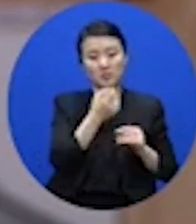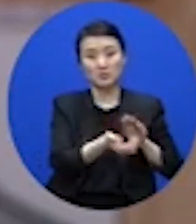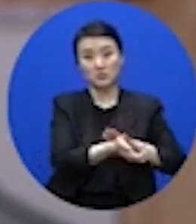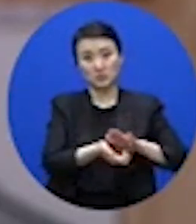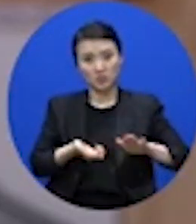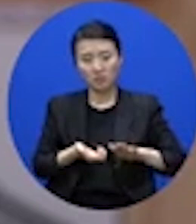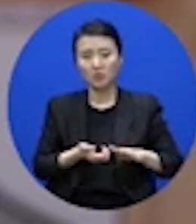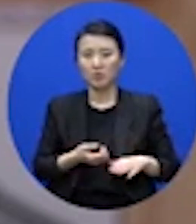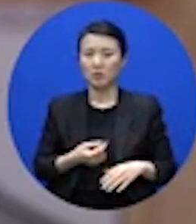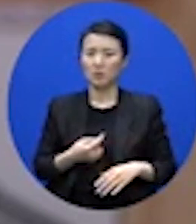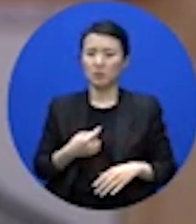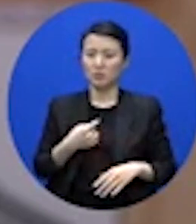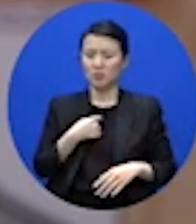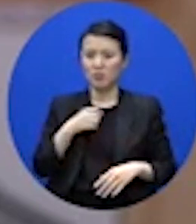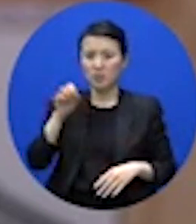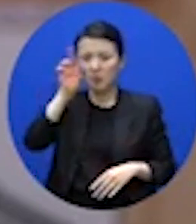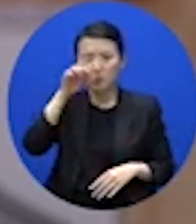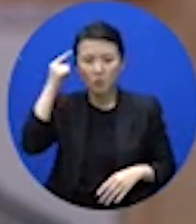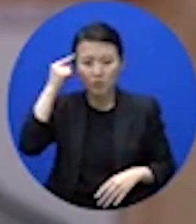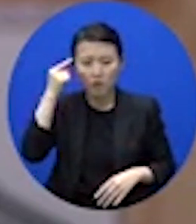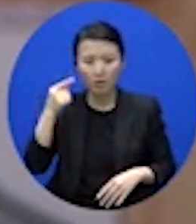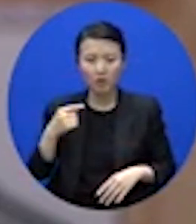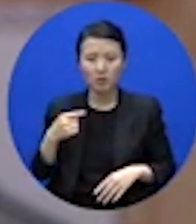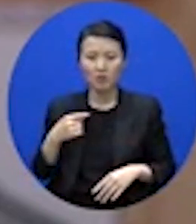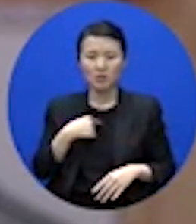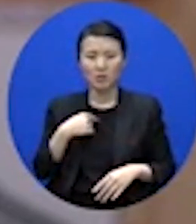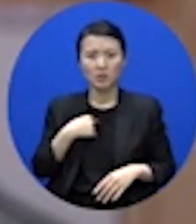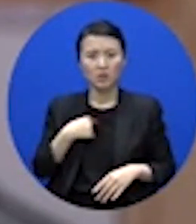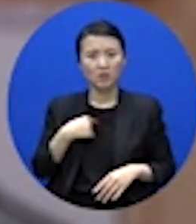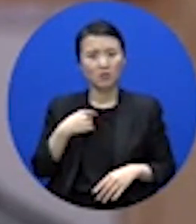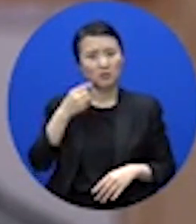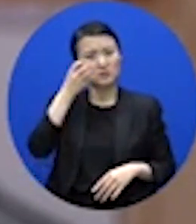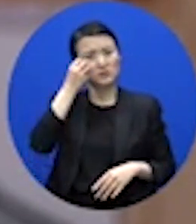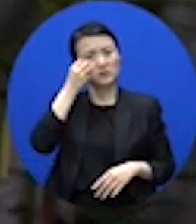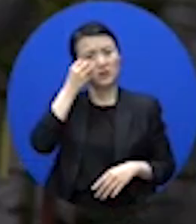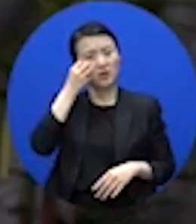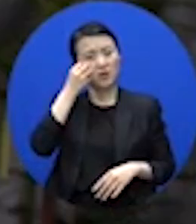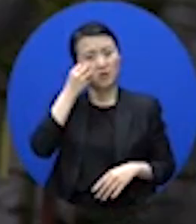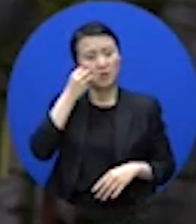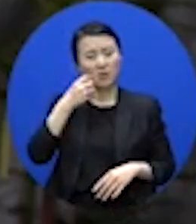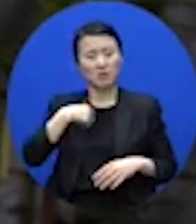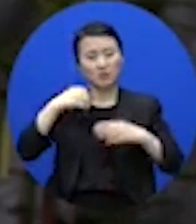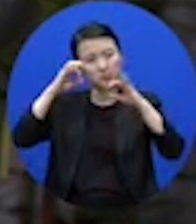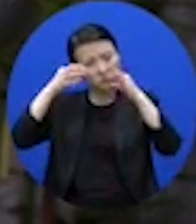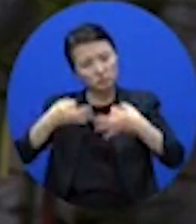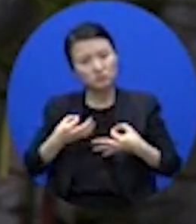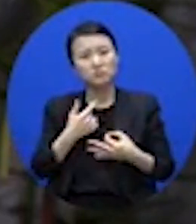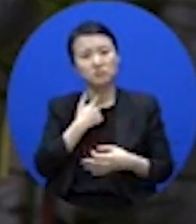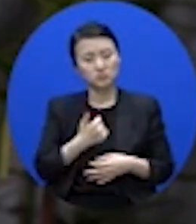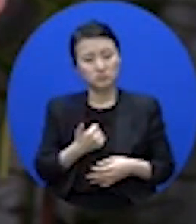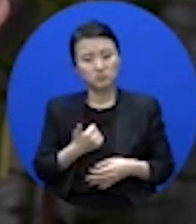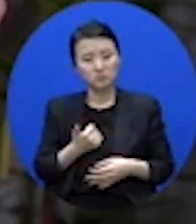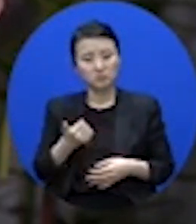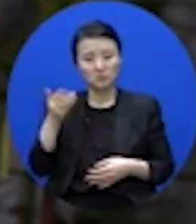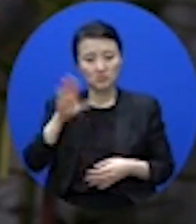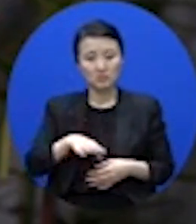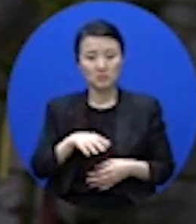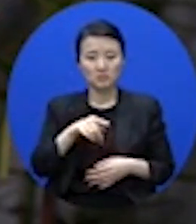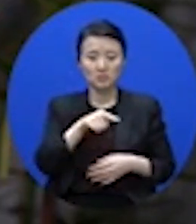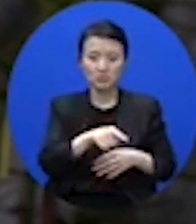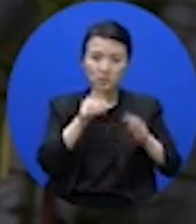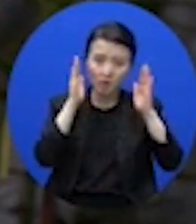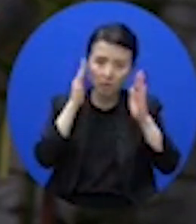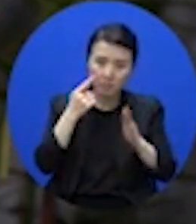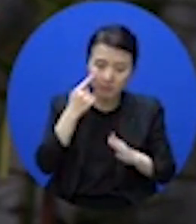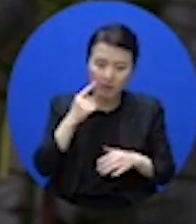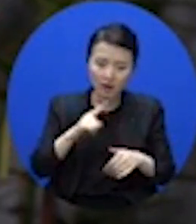미웠어요. 아니 이게 이렇게 생활해갖고 너가 사회생활 어떻게 할래, 에스더야. 근데 이 공부를 하면서